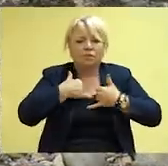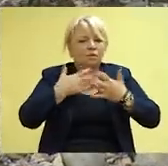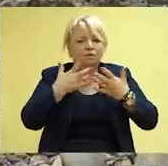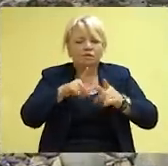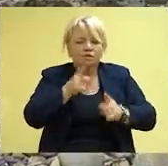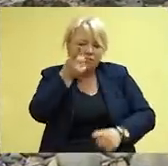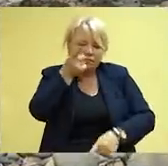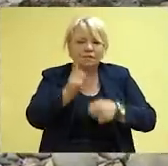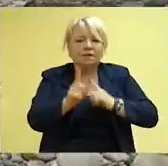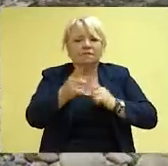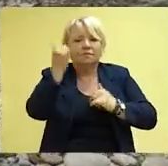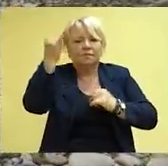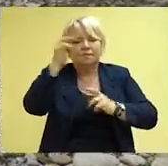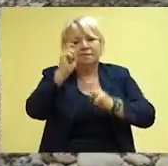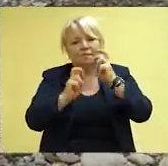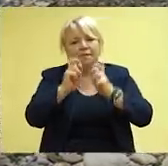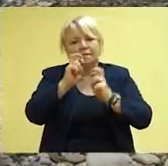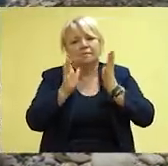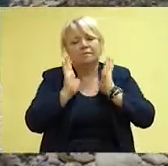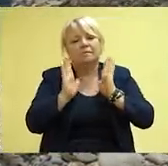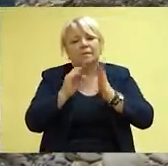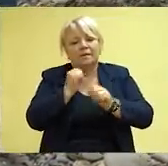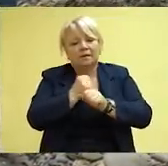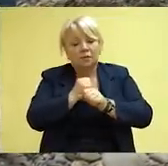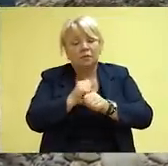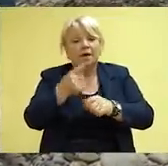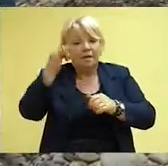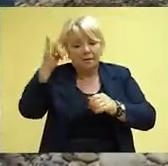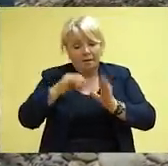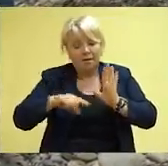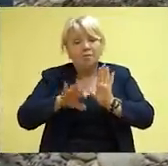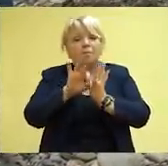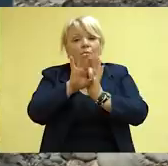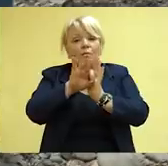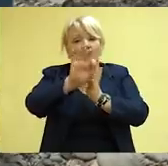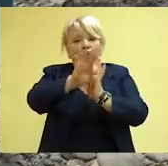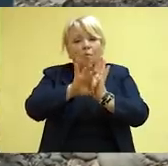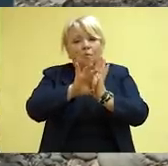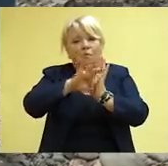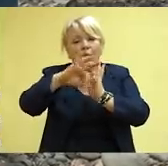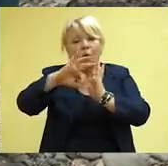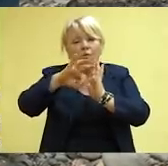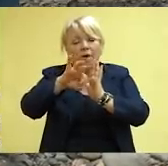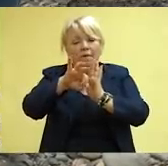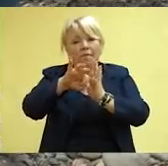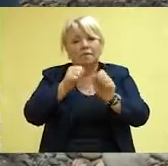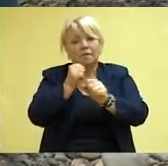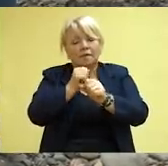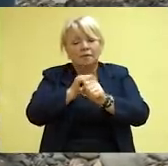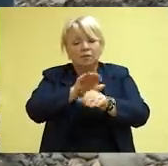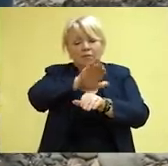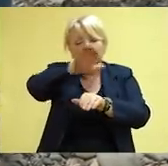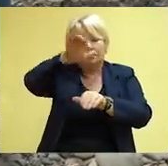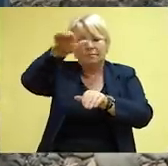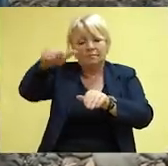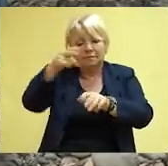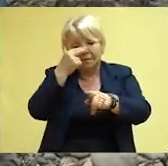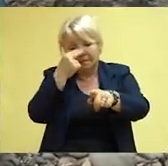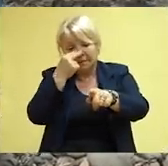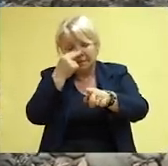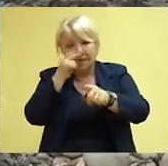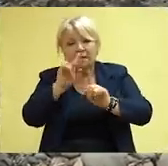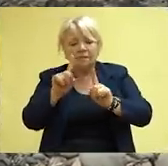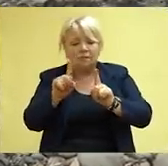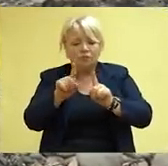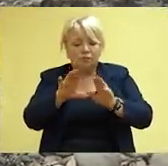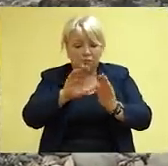თითოეული დეტალი ორიგინალია და კრილოებია გაკეთებული ჩვენი მეგობრის ნიკა ბეთლემიძის მიერ და მოერგო ფაქტიურად რკინები, ის კრილოები